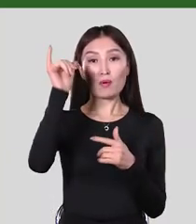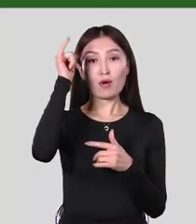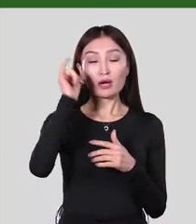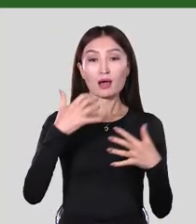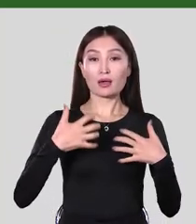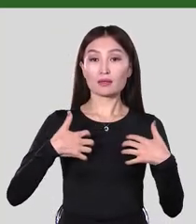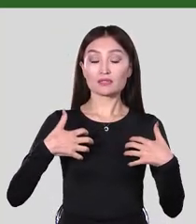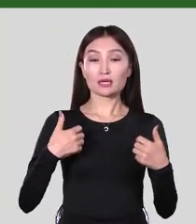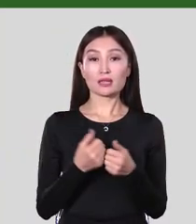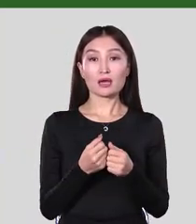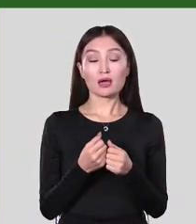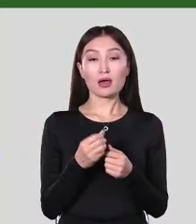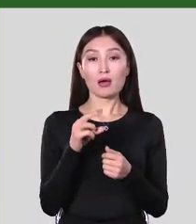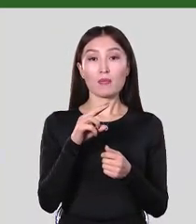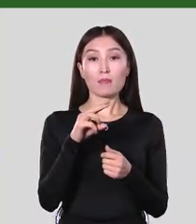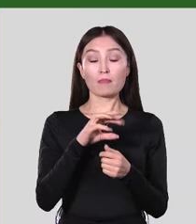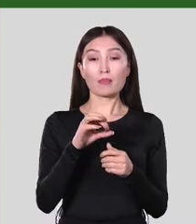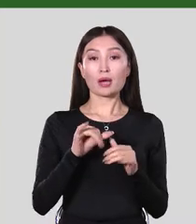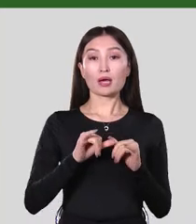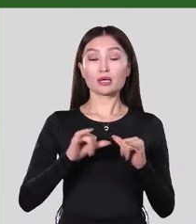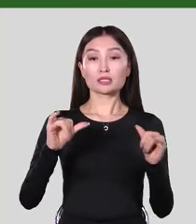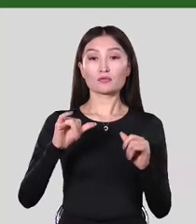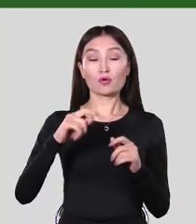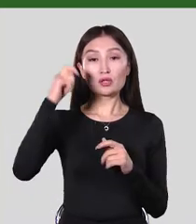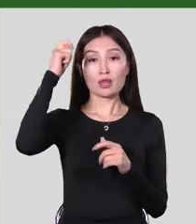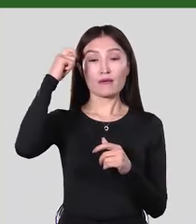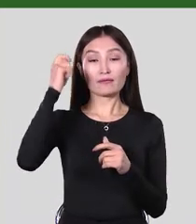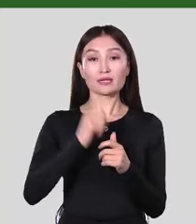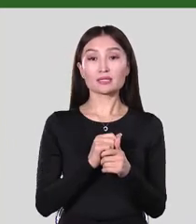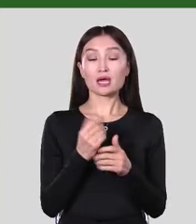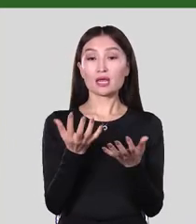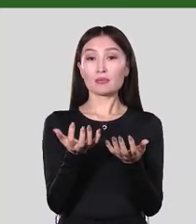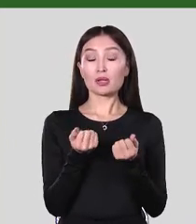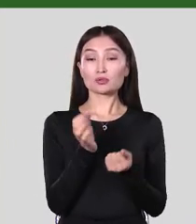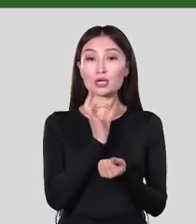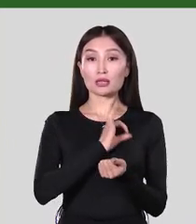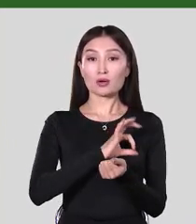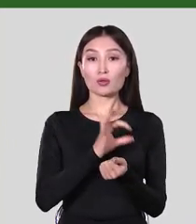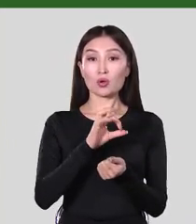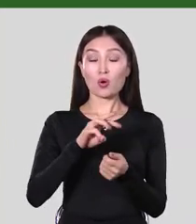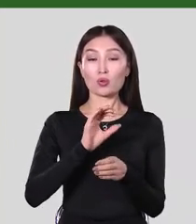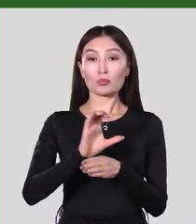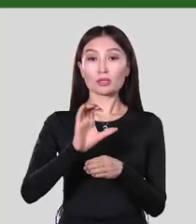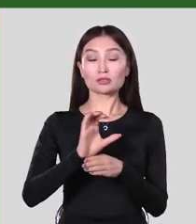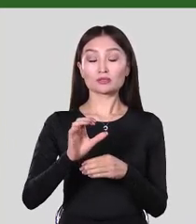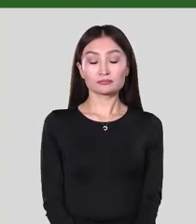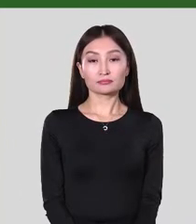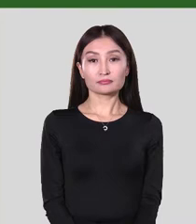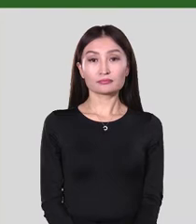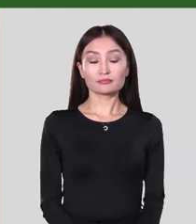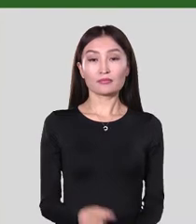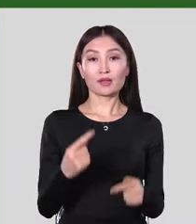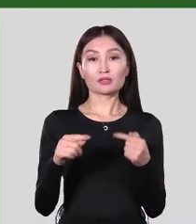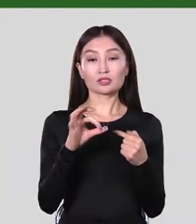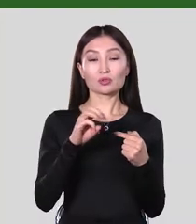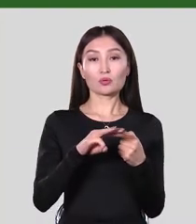скота. В Патагонии разводят овец. Аргентина получает доход от производства говядины. В